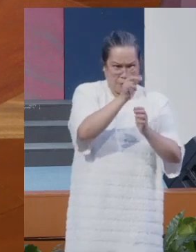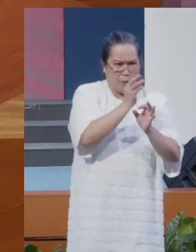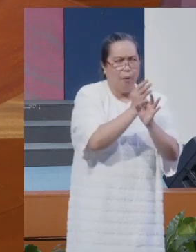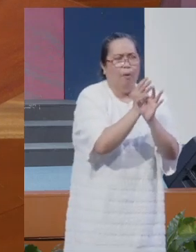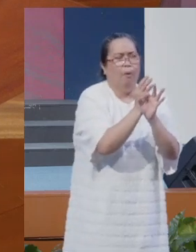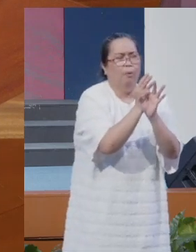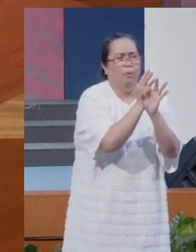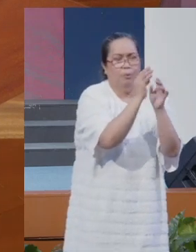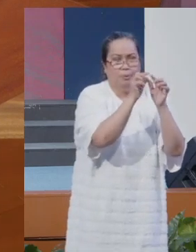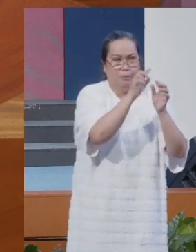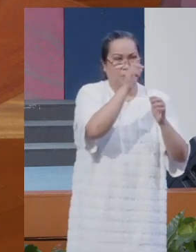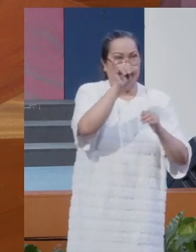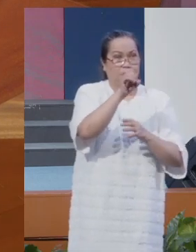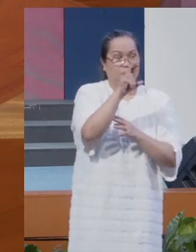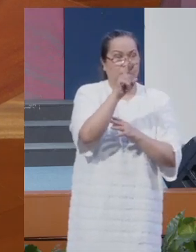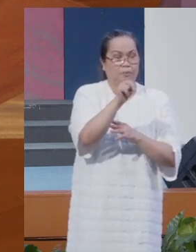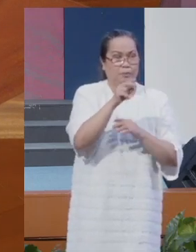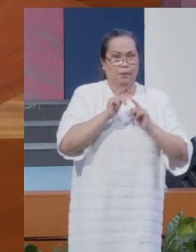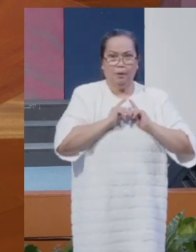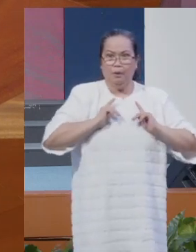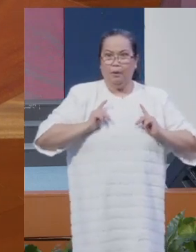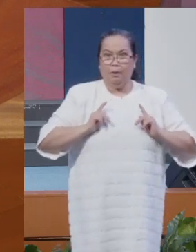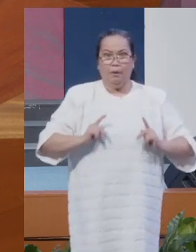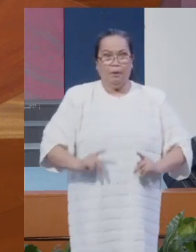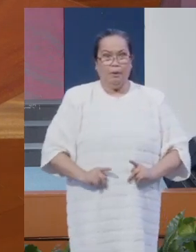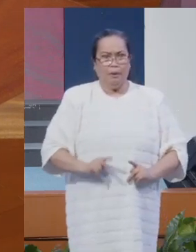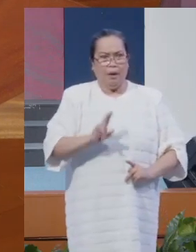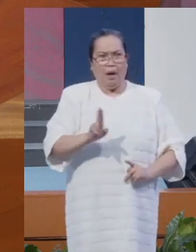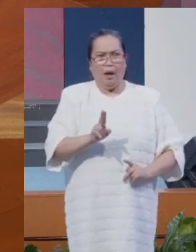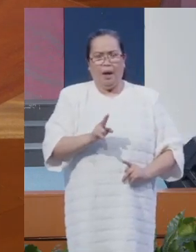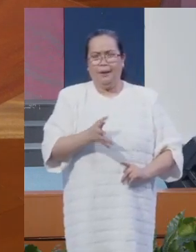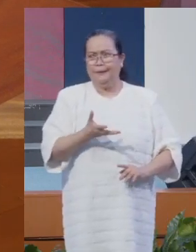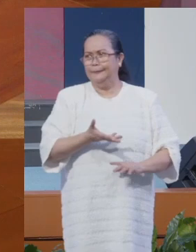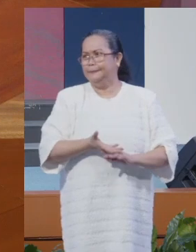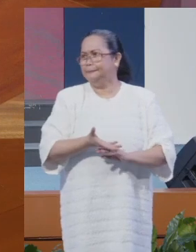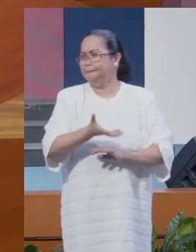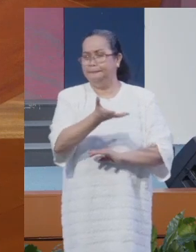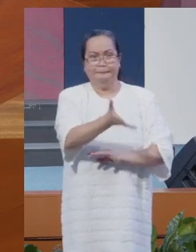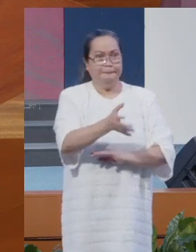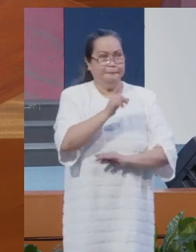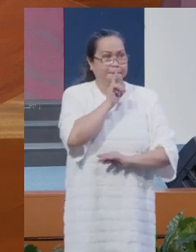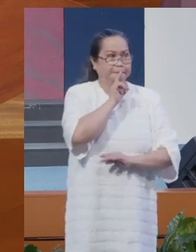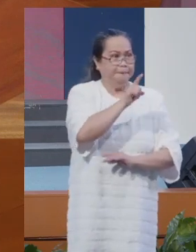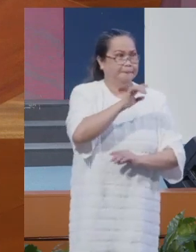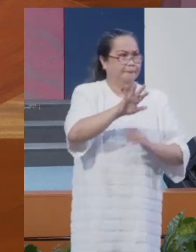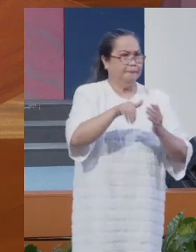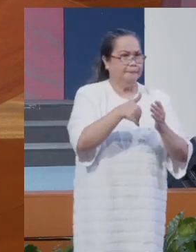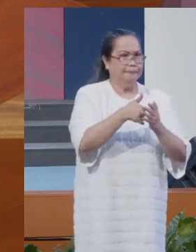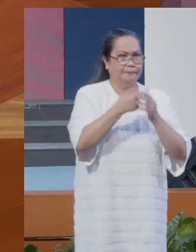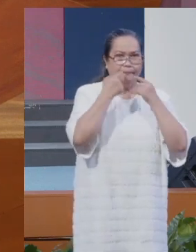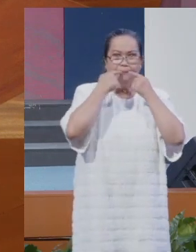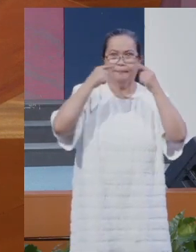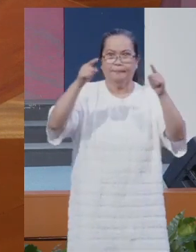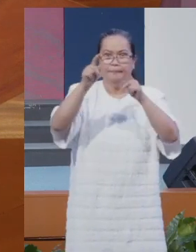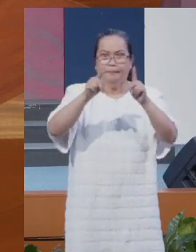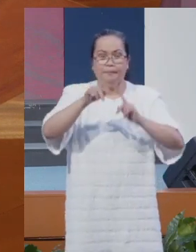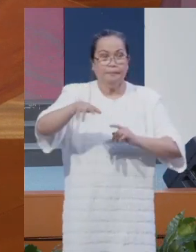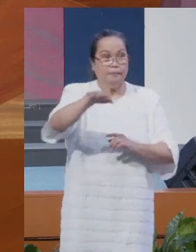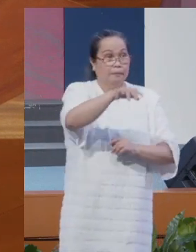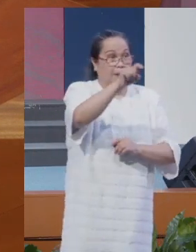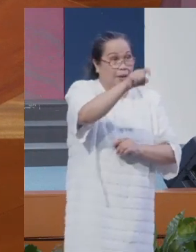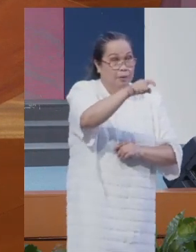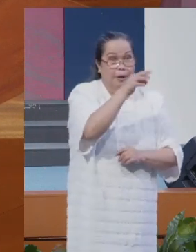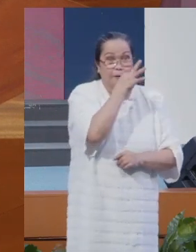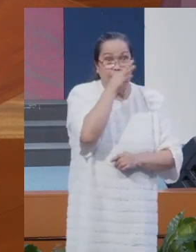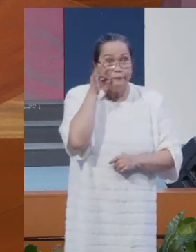John. Yung mga Pariseo naman, ginamit nilang pagkakataong ito para ipangalat pa sa tao na kailangan